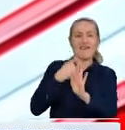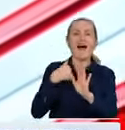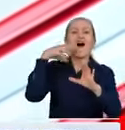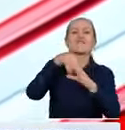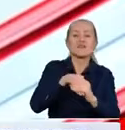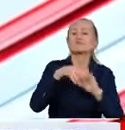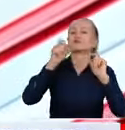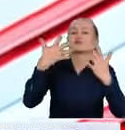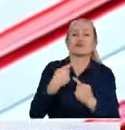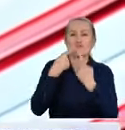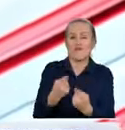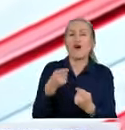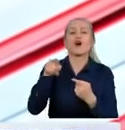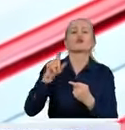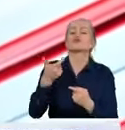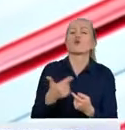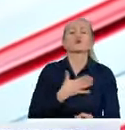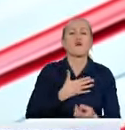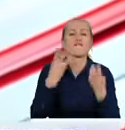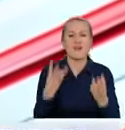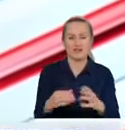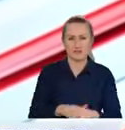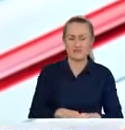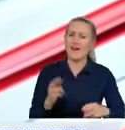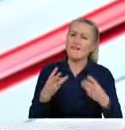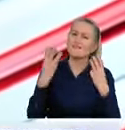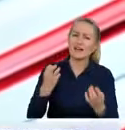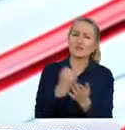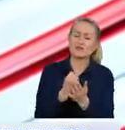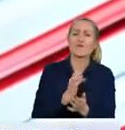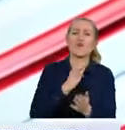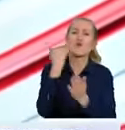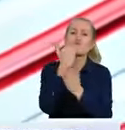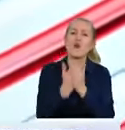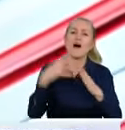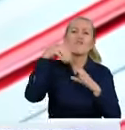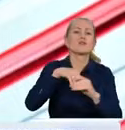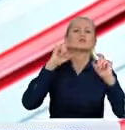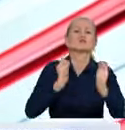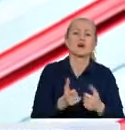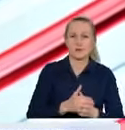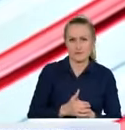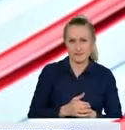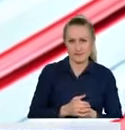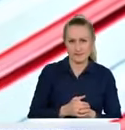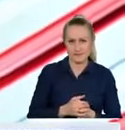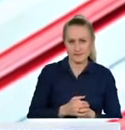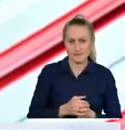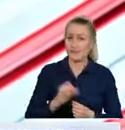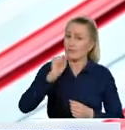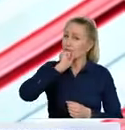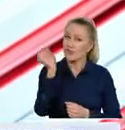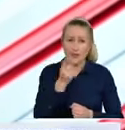powiedzieć o czymś, co jest bardzo istotną sprawą, elementem mojego programu. Otóż, proszę państwa, nikt z